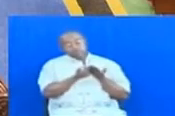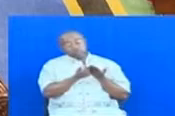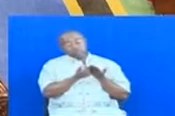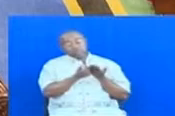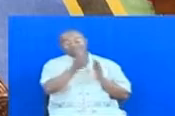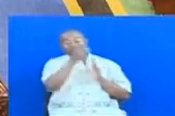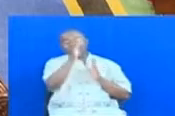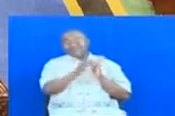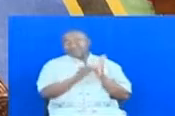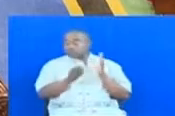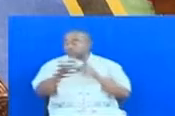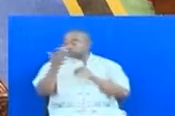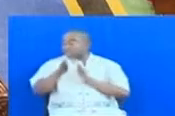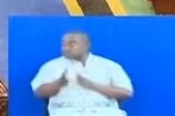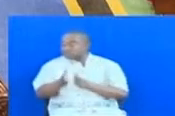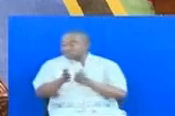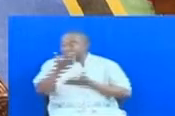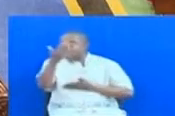chafu.